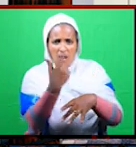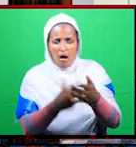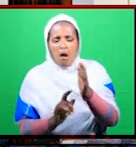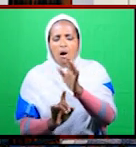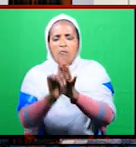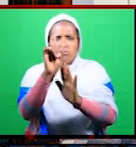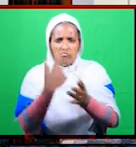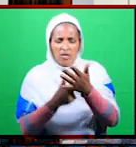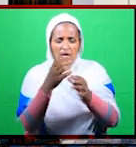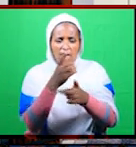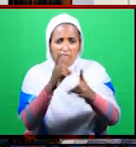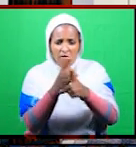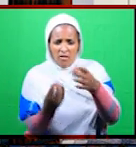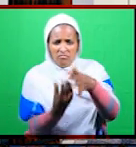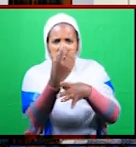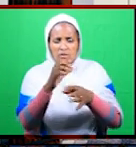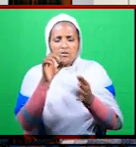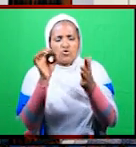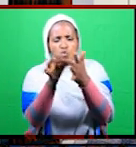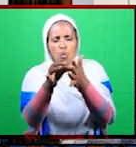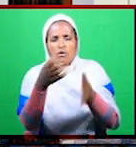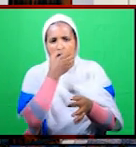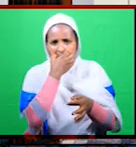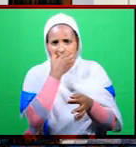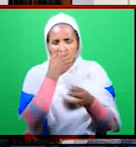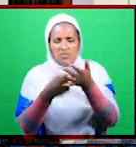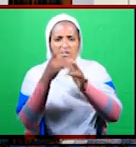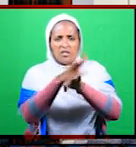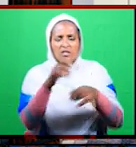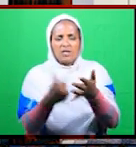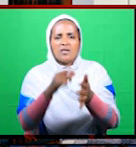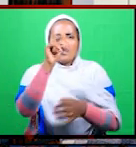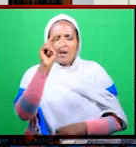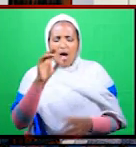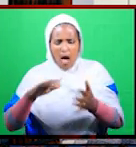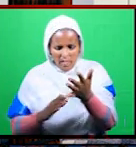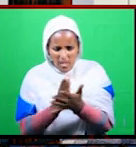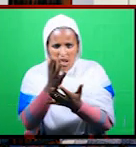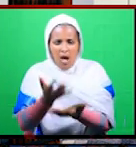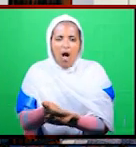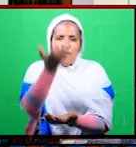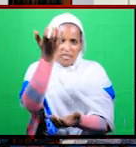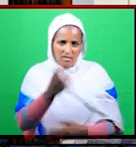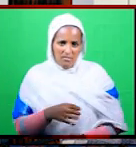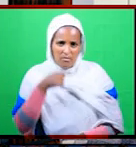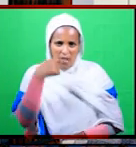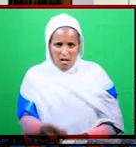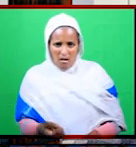ከመብቀል አልፎ አድጓል፣ ፍሬ እንዳያፈራ ግን እሾህ አንቆ ያዘው ነው የሚለው። ያ እሾህ ብዕል ሰፋጢት፣ አታላይ